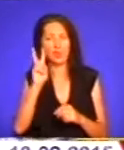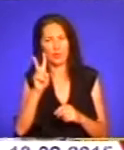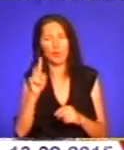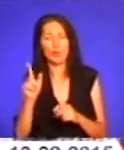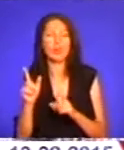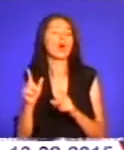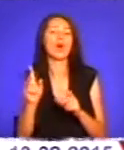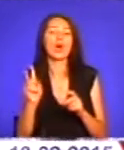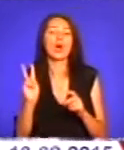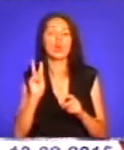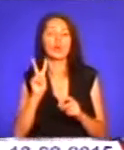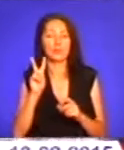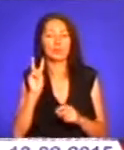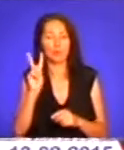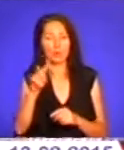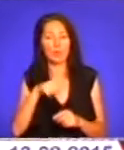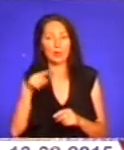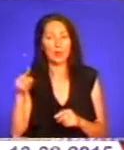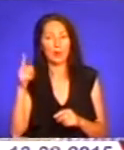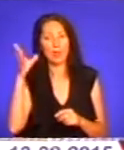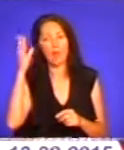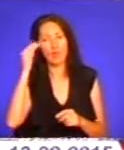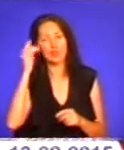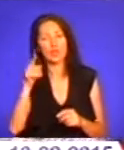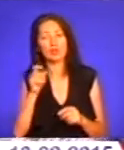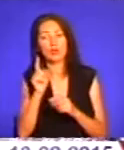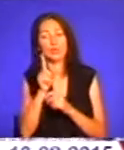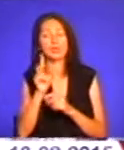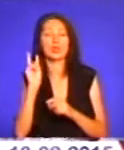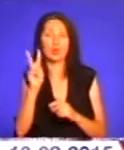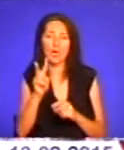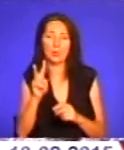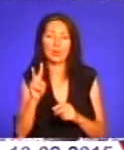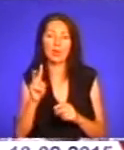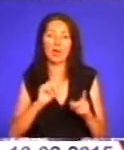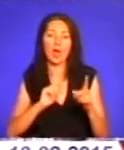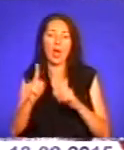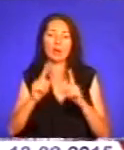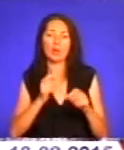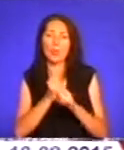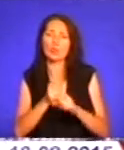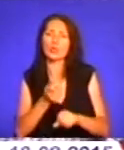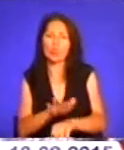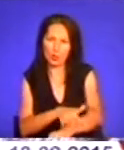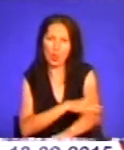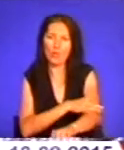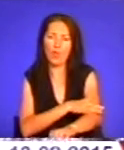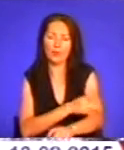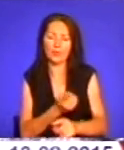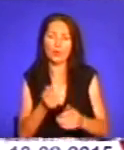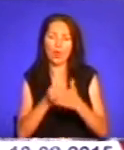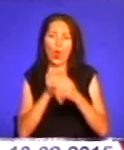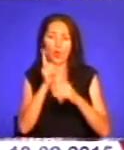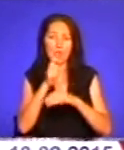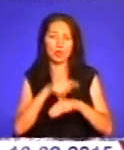пускати, але враховуючи те, що 11-й тролейбус на 11-му маршруті працює найдовше, тобто це до